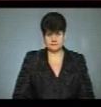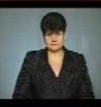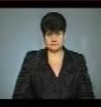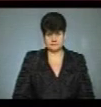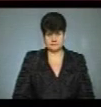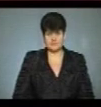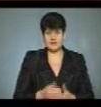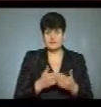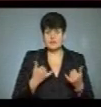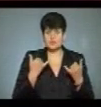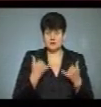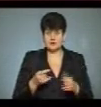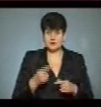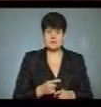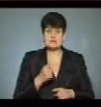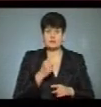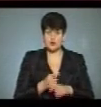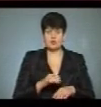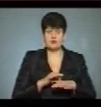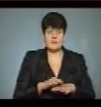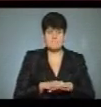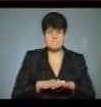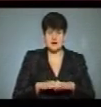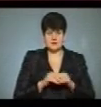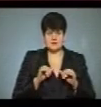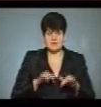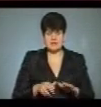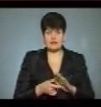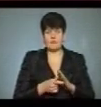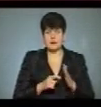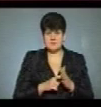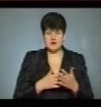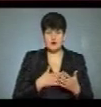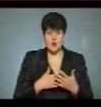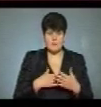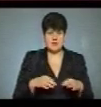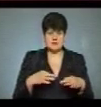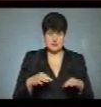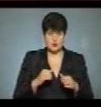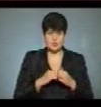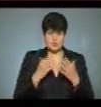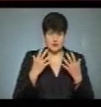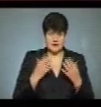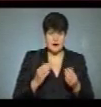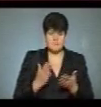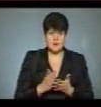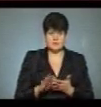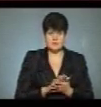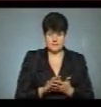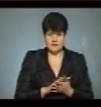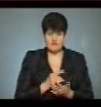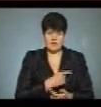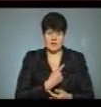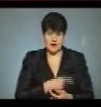Від сьогодні в Тернополі заборонено проводити масові заходи у приміщеннях, громадський транспорт. Щодня мають дезінфікувати в